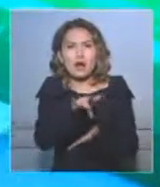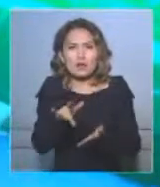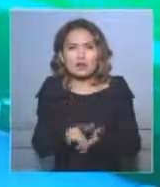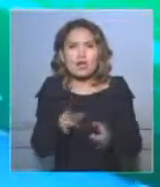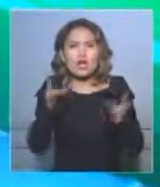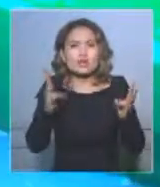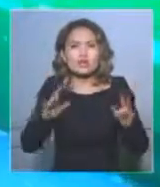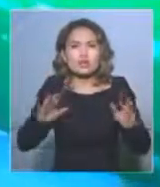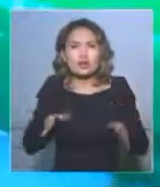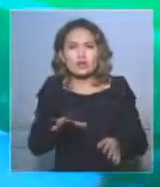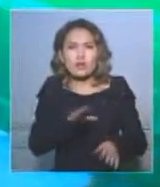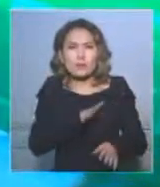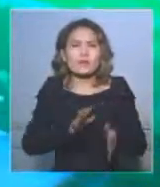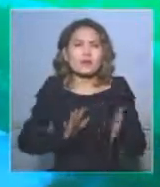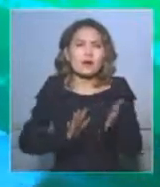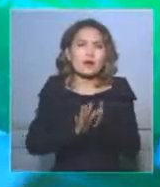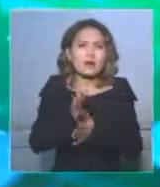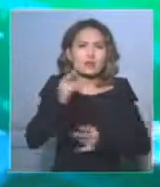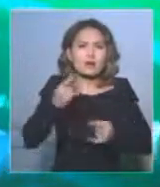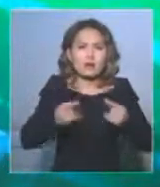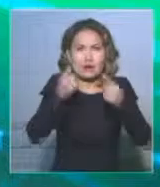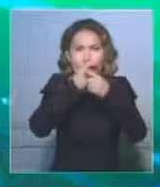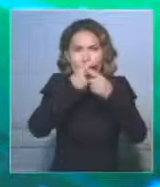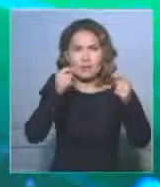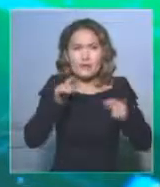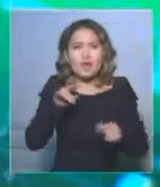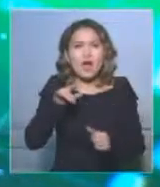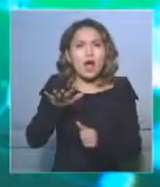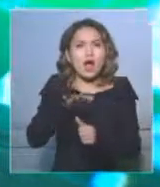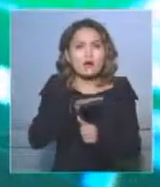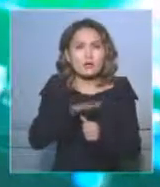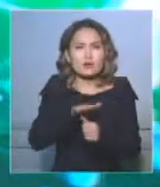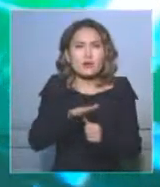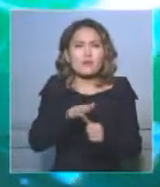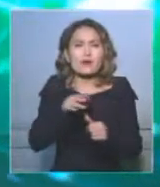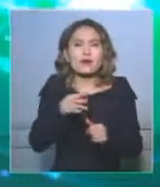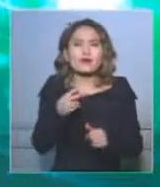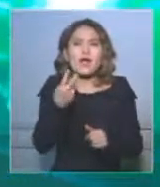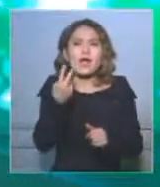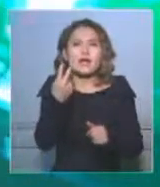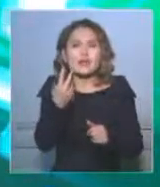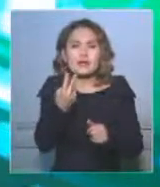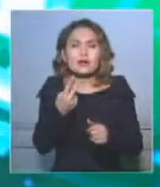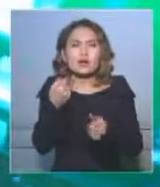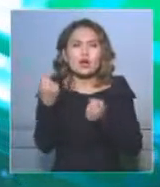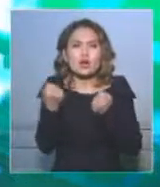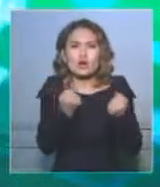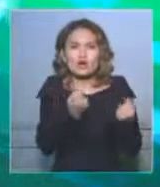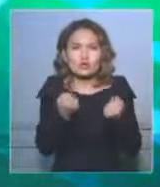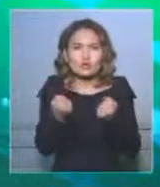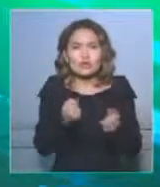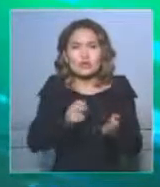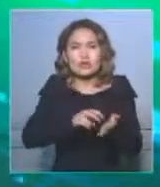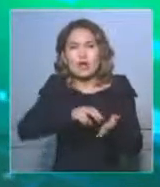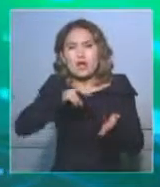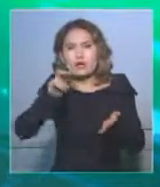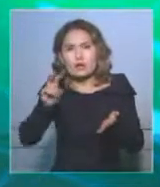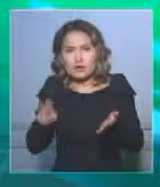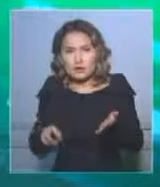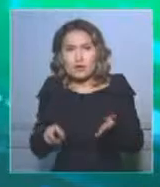болған. Жергілікті ақпарат құралдарының хабарлауынша әуе кемесінің ішінде отырған екі ұшқыш дер кезінде катапульта мен секіріп аман